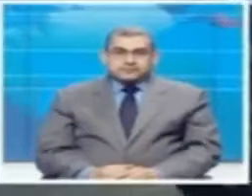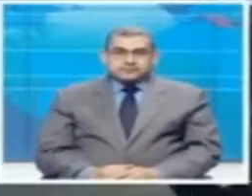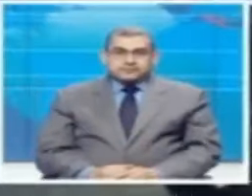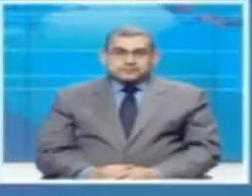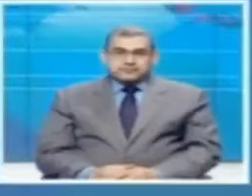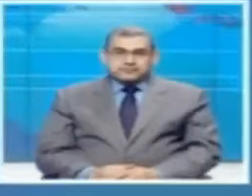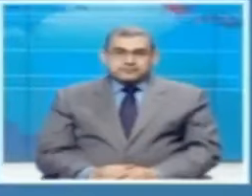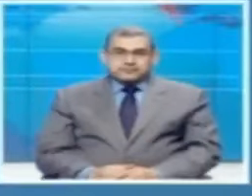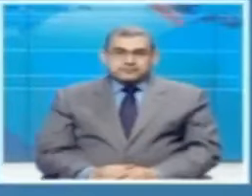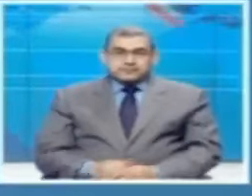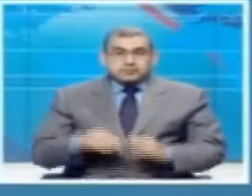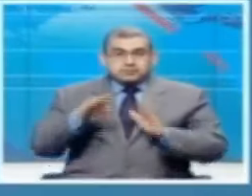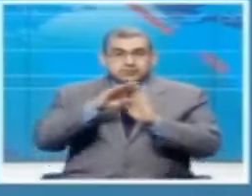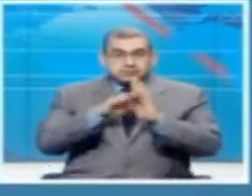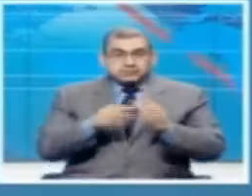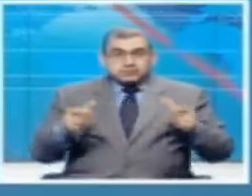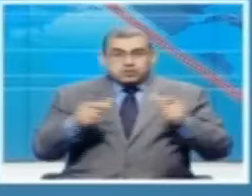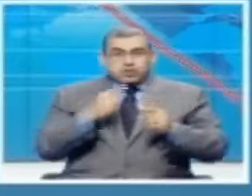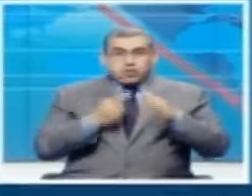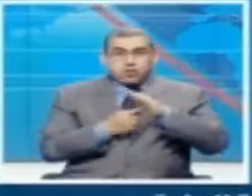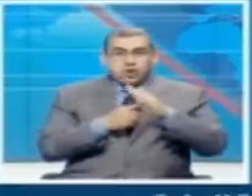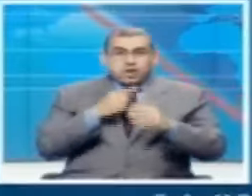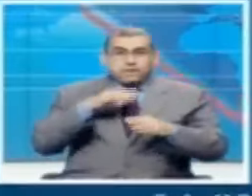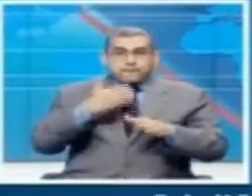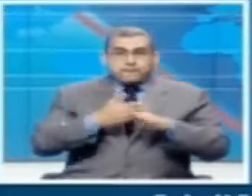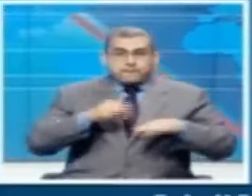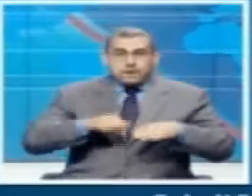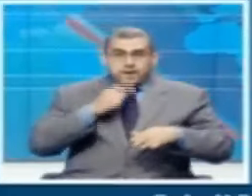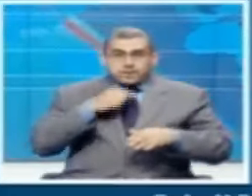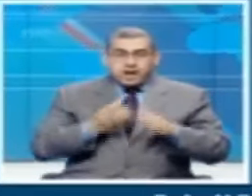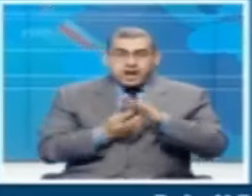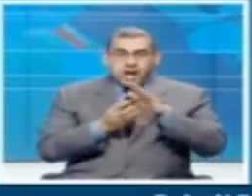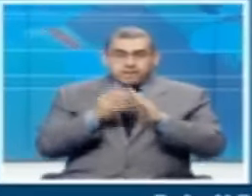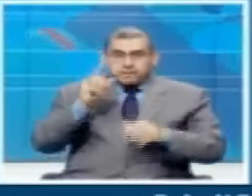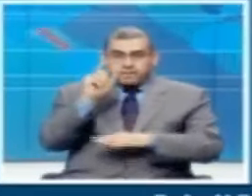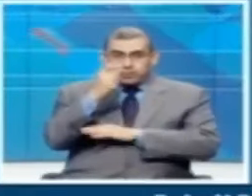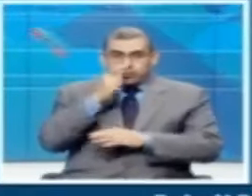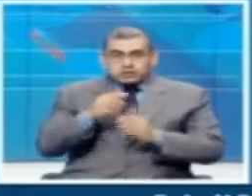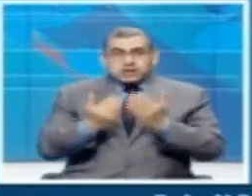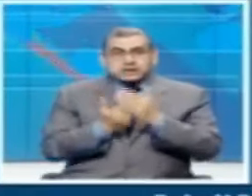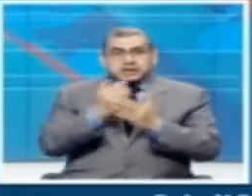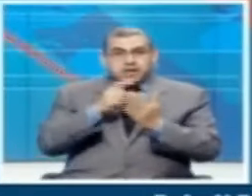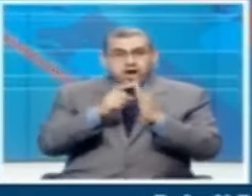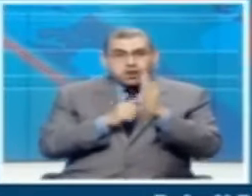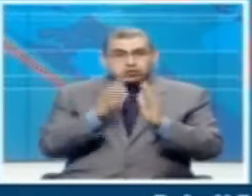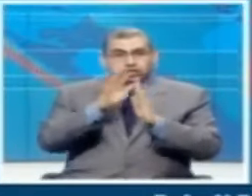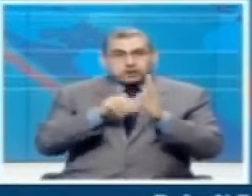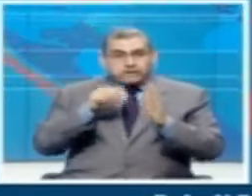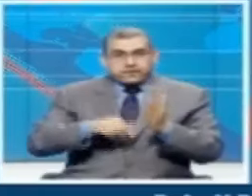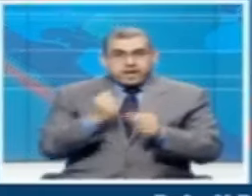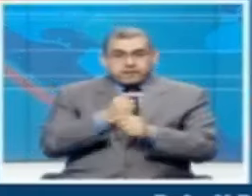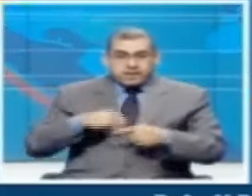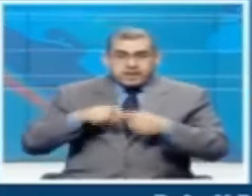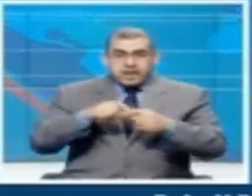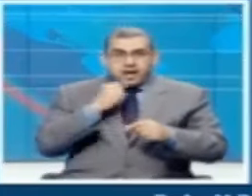المصري نظمت كليه الحقوق جامعه المنصوره ندوه علميه تحت عنوان المستج القانونيه والشرعيه في مجال نقل